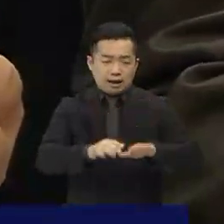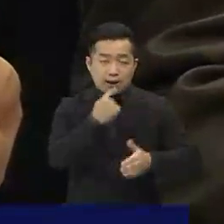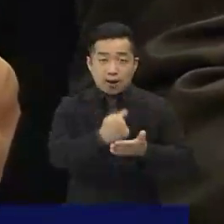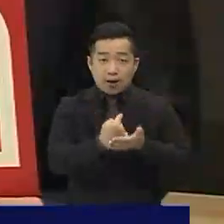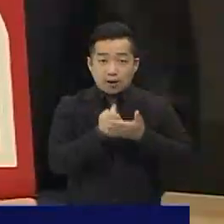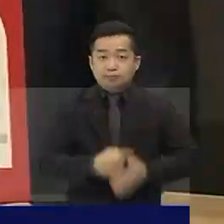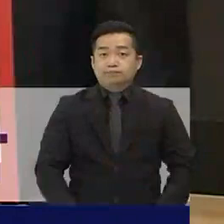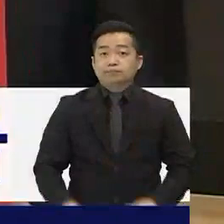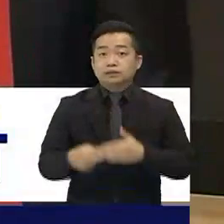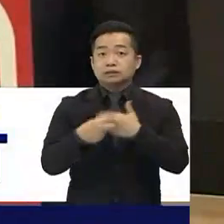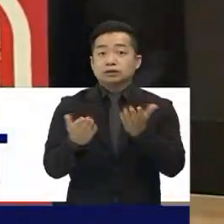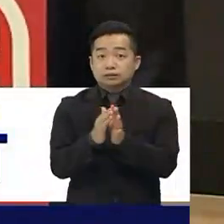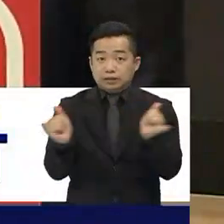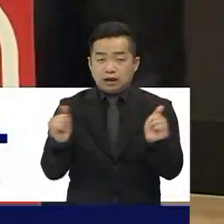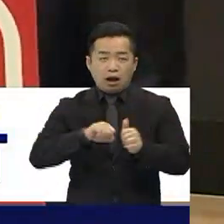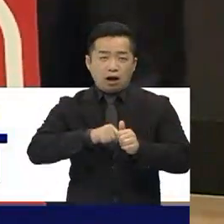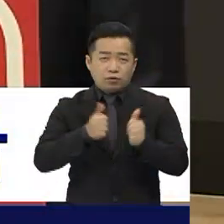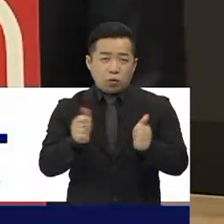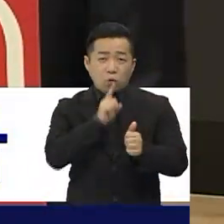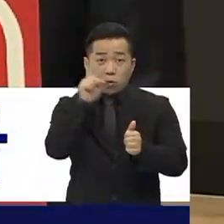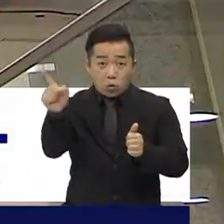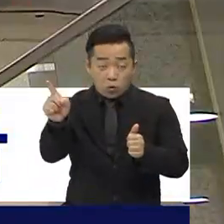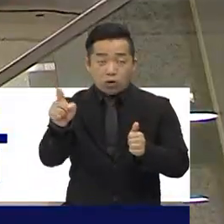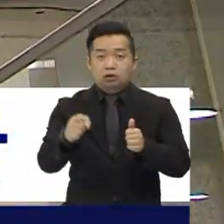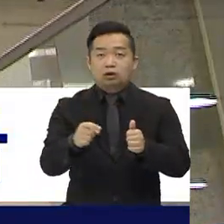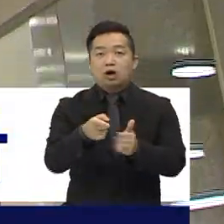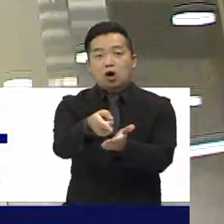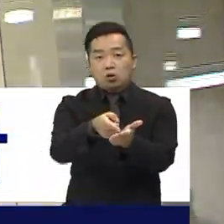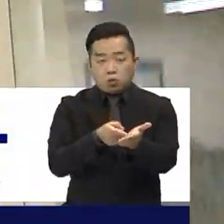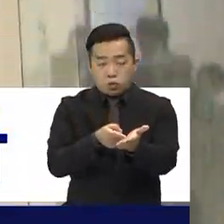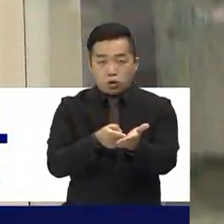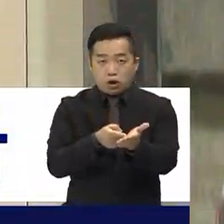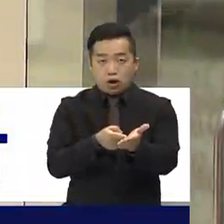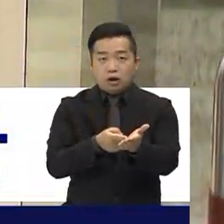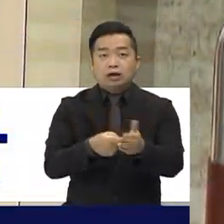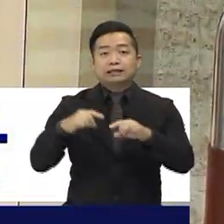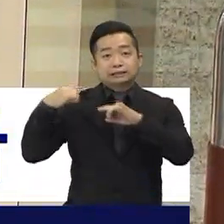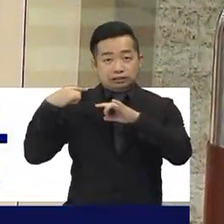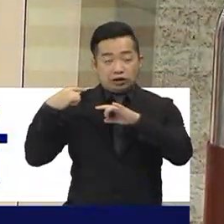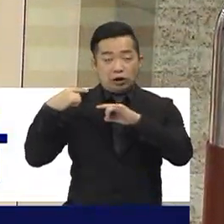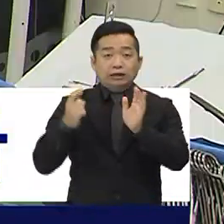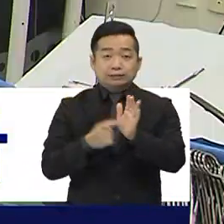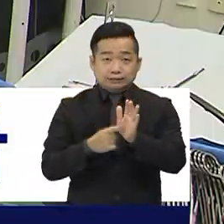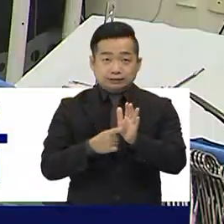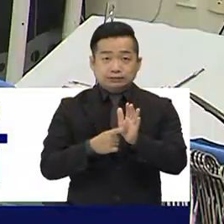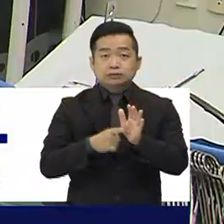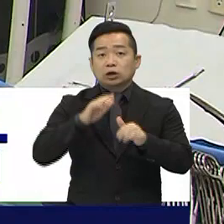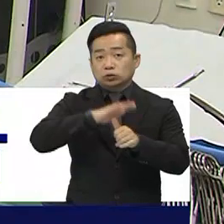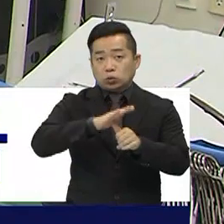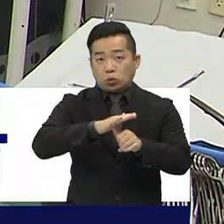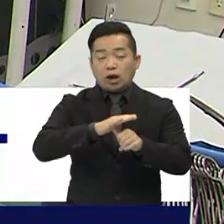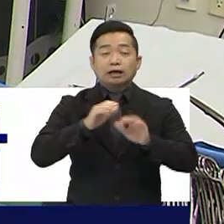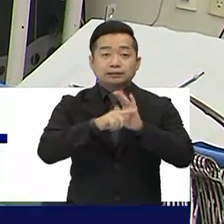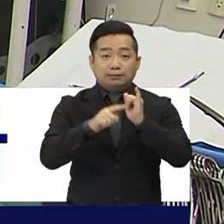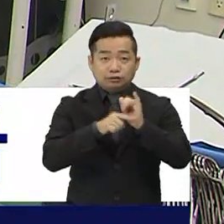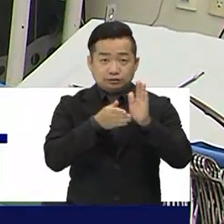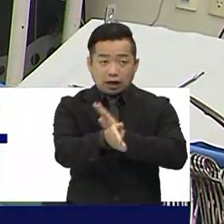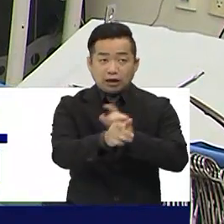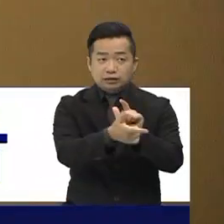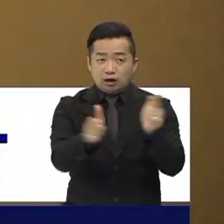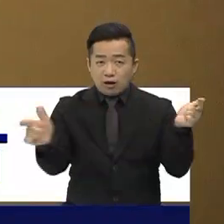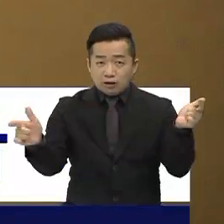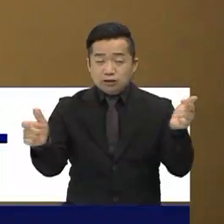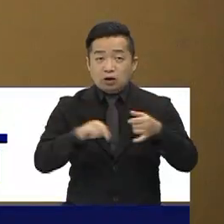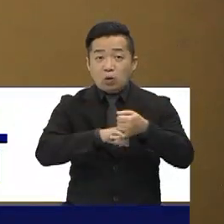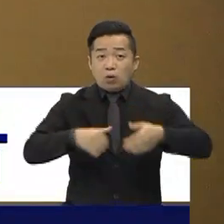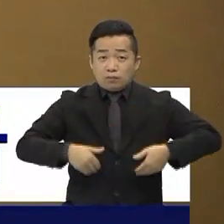요구해온 의료진에 대한 무리한 소송과 외과, 신경외과, 응급의학과, 소아과, 산부인과 등 필수 의료 분야에